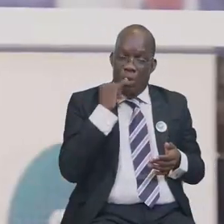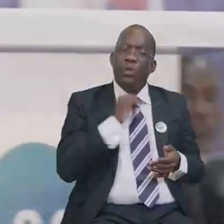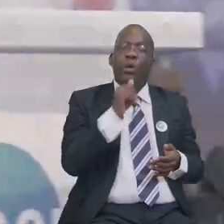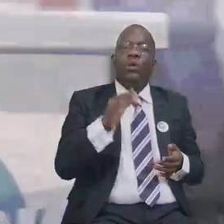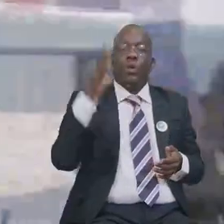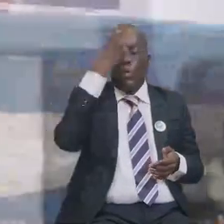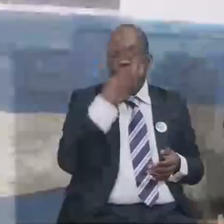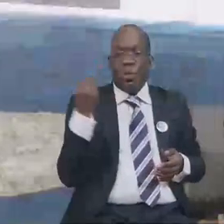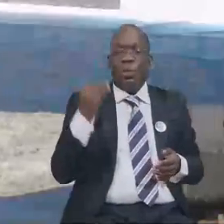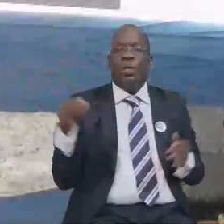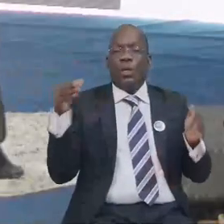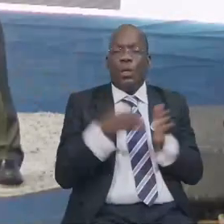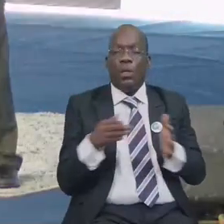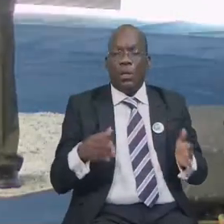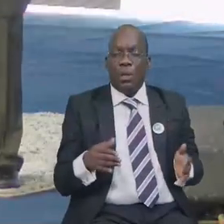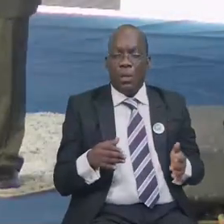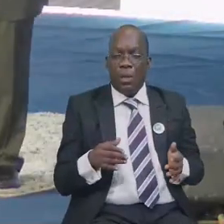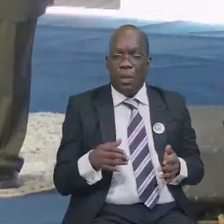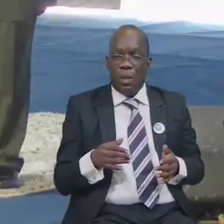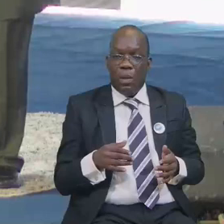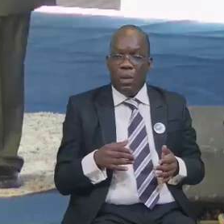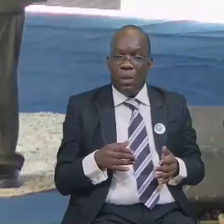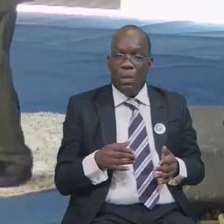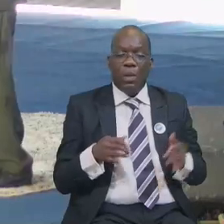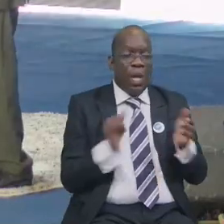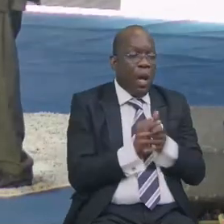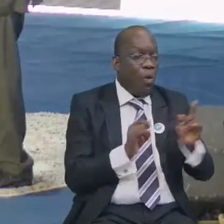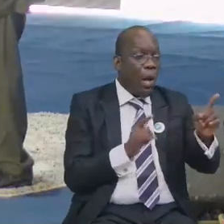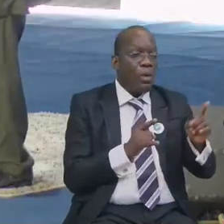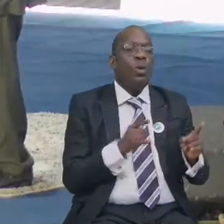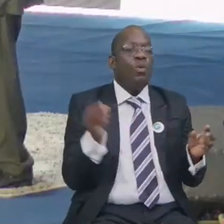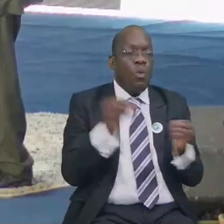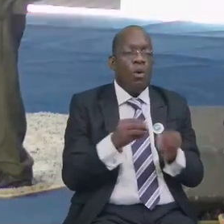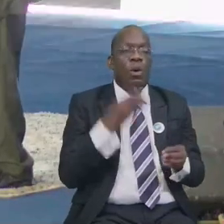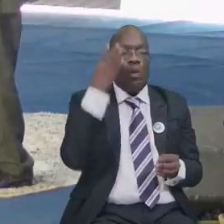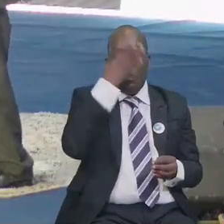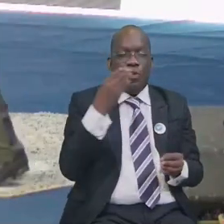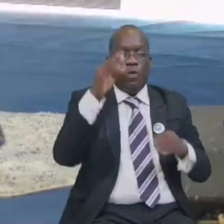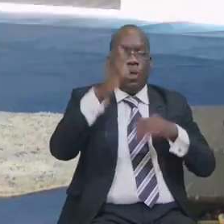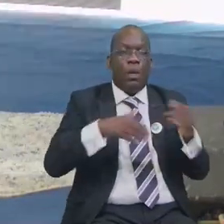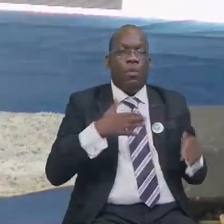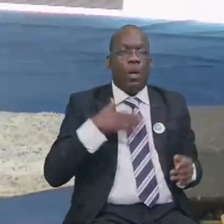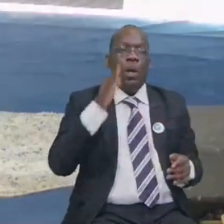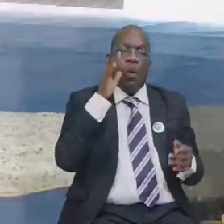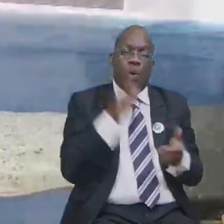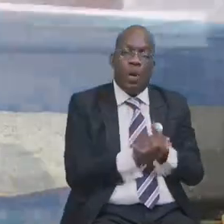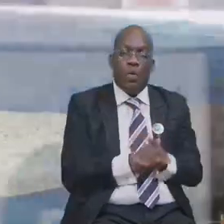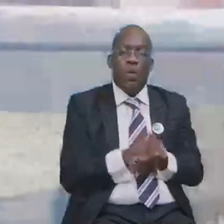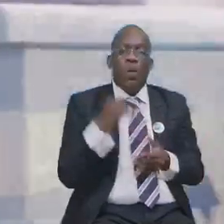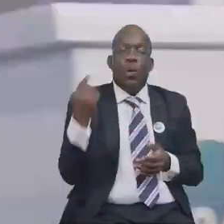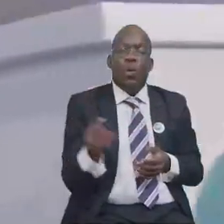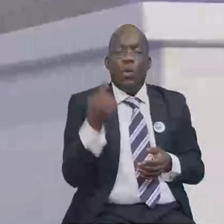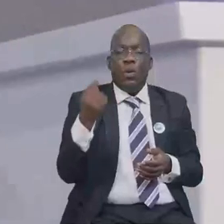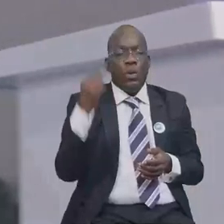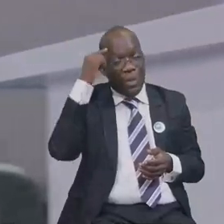dans l'assemblée. Oh, celle-là est plus belle que ma femme. Hein. L'autre-là est plus belle que ma femme. Hein. La seule